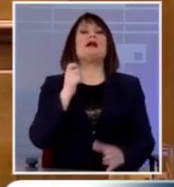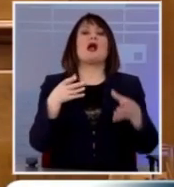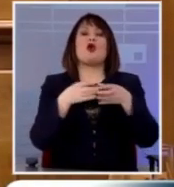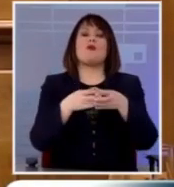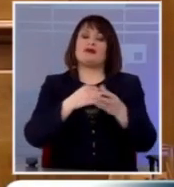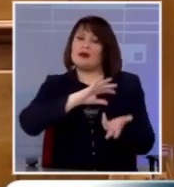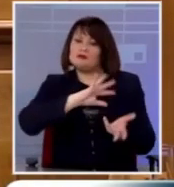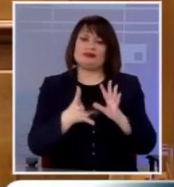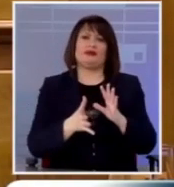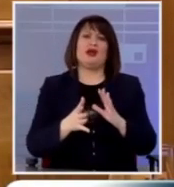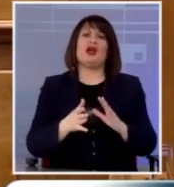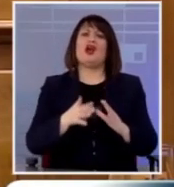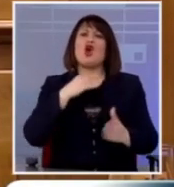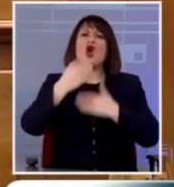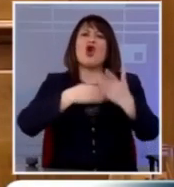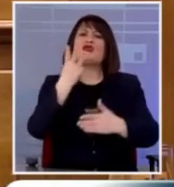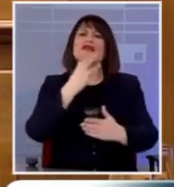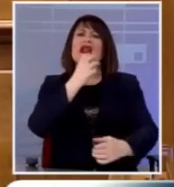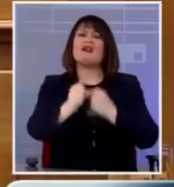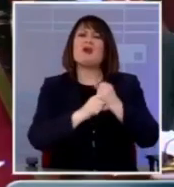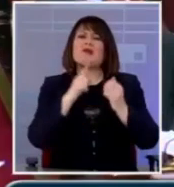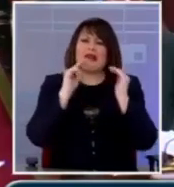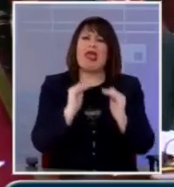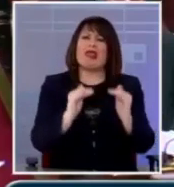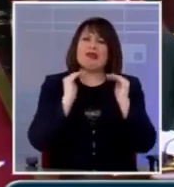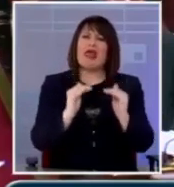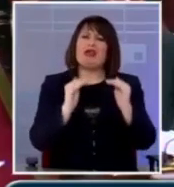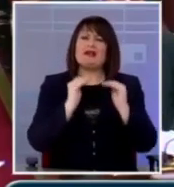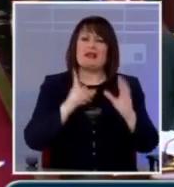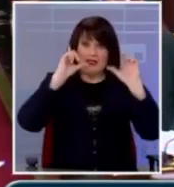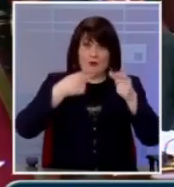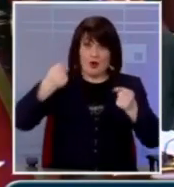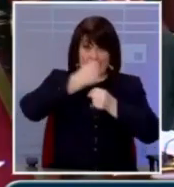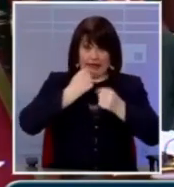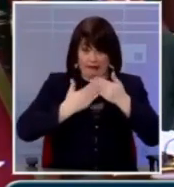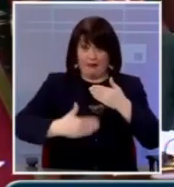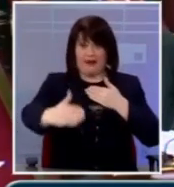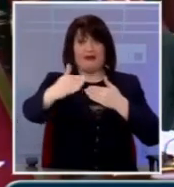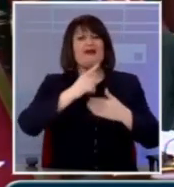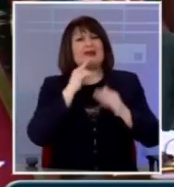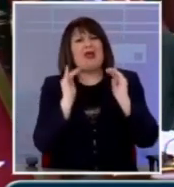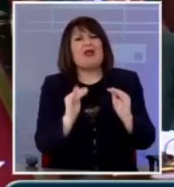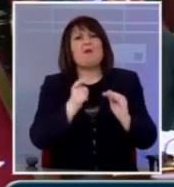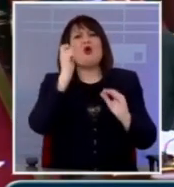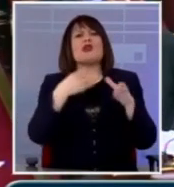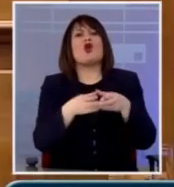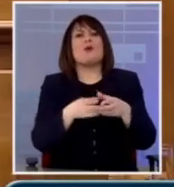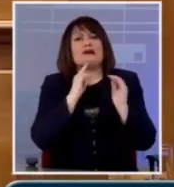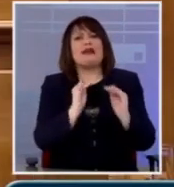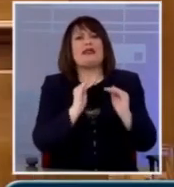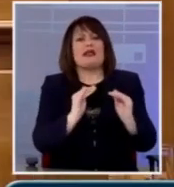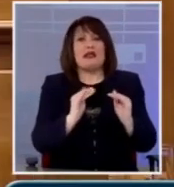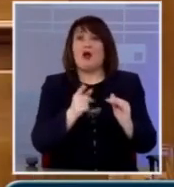παγιωμένων επί περίπου 30 χρόνια, ολόκληρη τη μεταπολιτευτική περίοδο. Δεν έγινε μια απλή